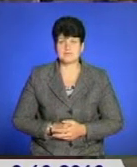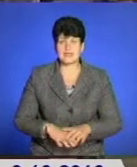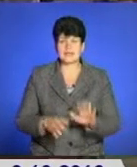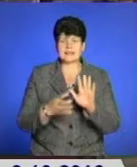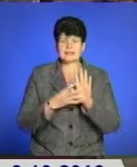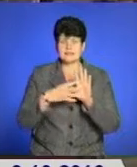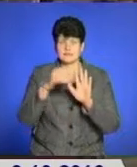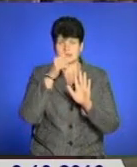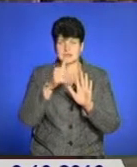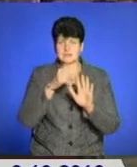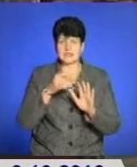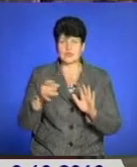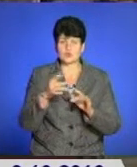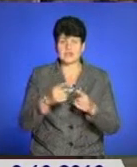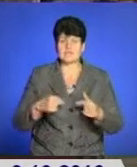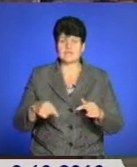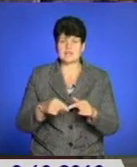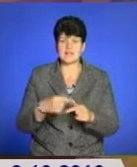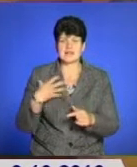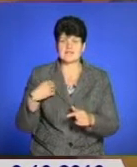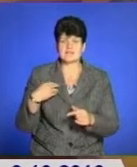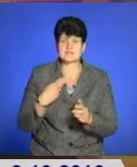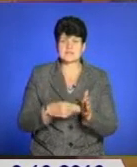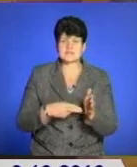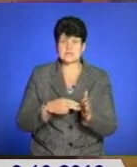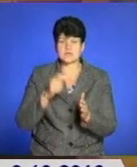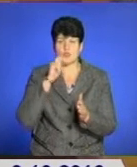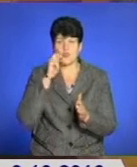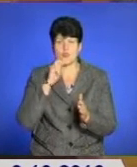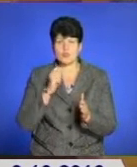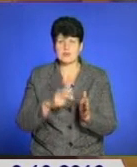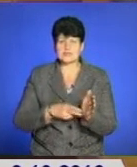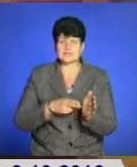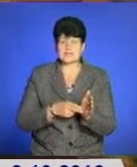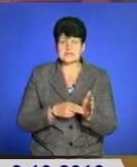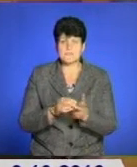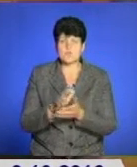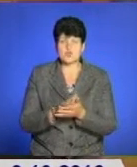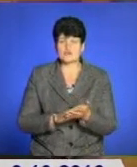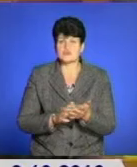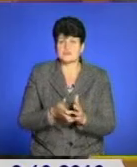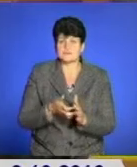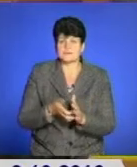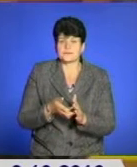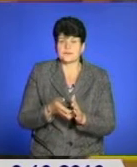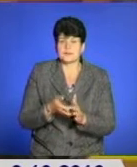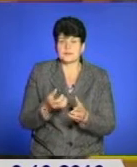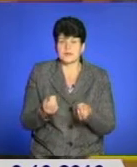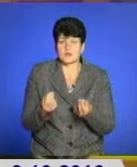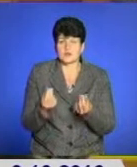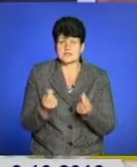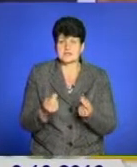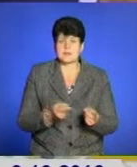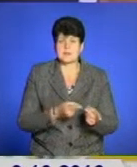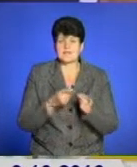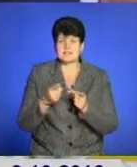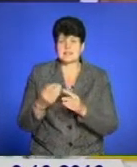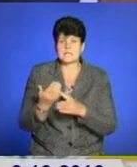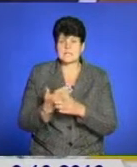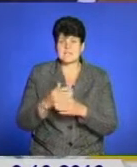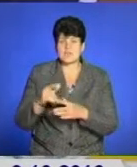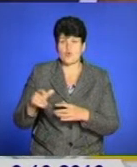Дев'ятий місяць регіональна філія «Львівська залізниця» «Укрзалізниця» продовжує недоотримувати кошти за перевезення пільговиків.